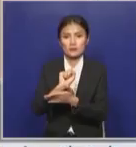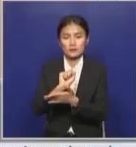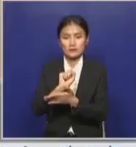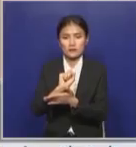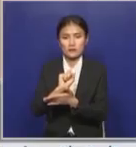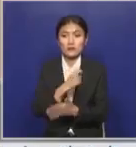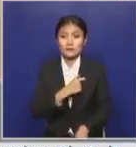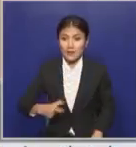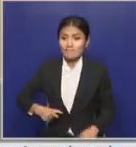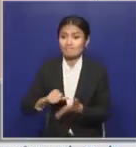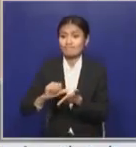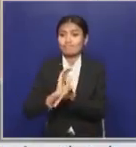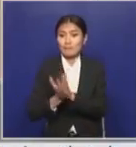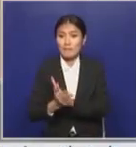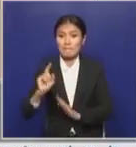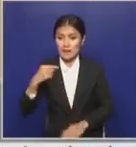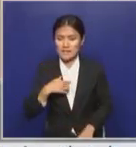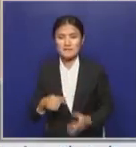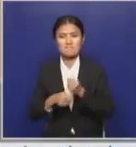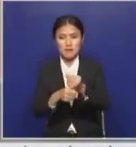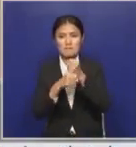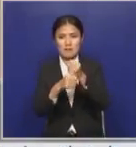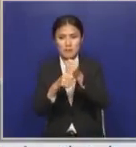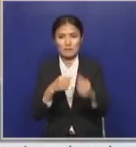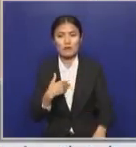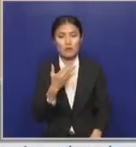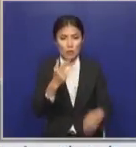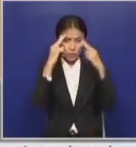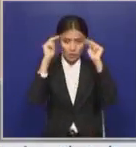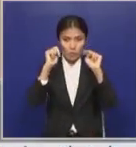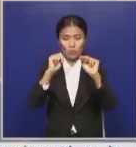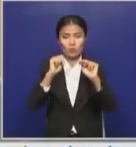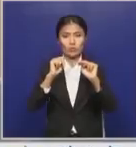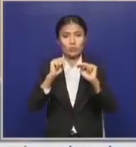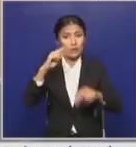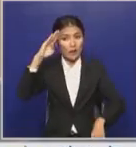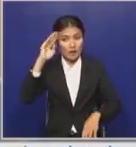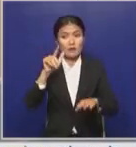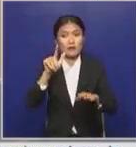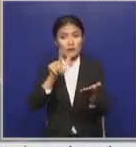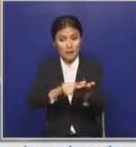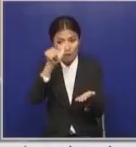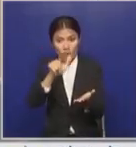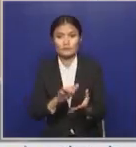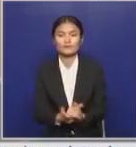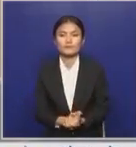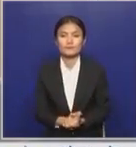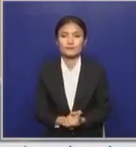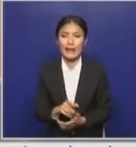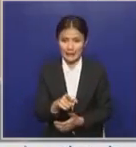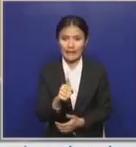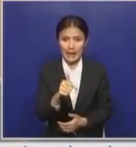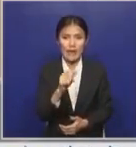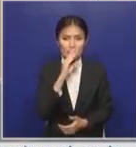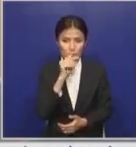ค่อยครับทุกแข็งลองต้องการให้พลเอกประยุทธ์จันทร์โอชาลาออกจากตำแหน่งนายกด้วยกับข้อความนี้ได้